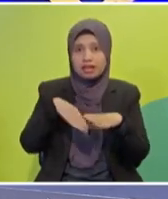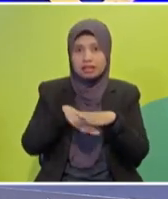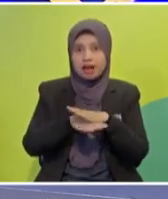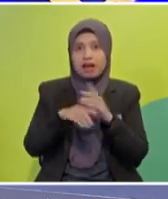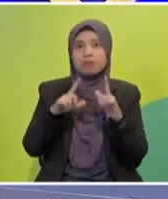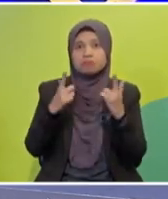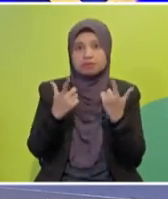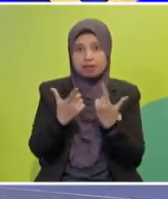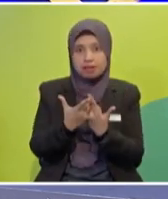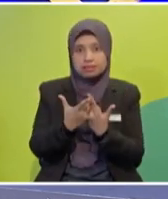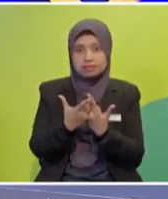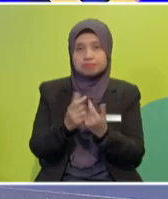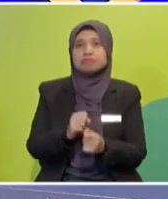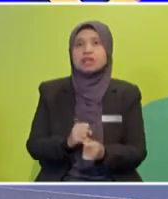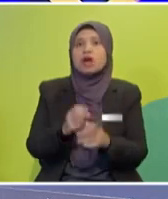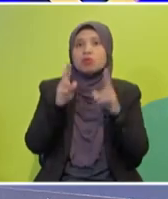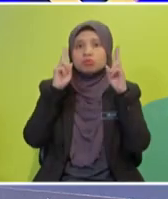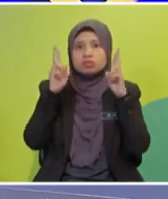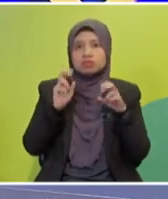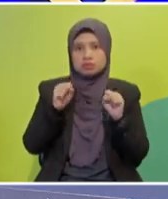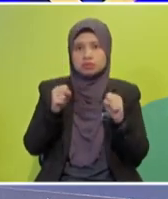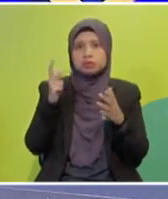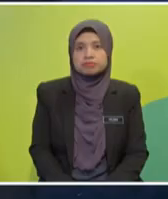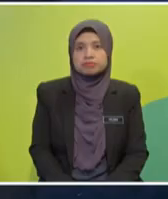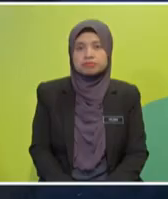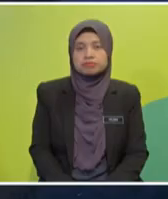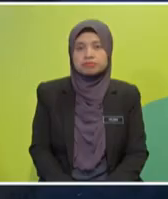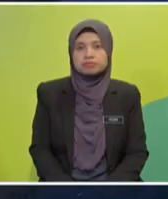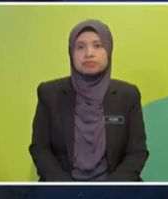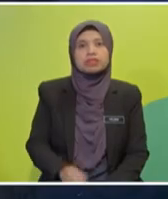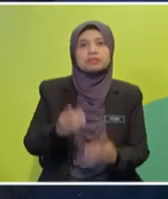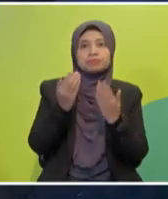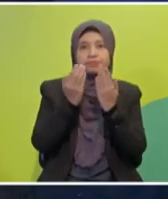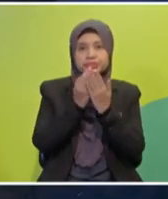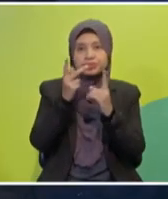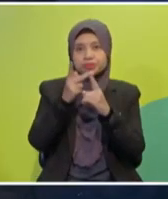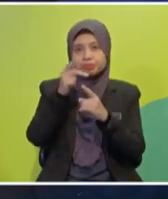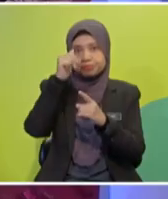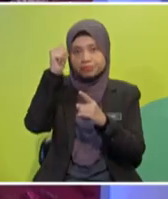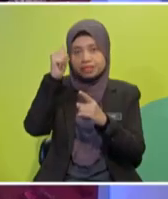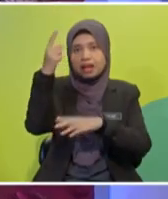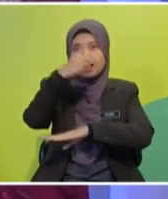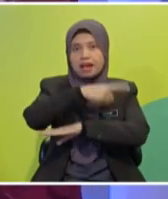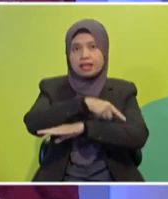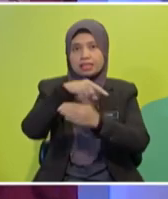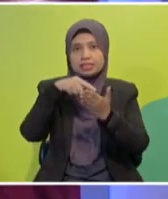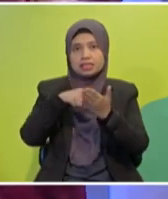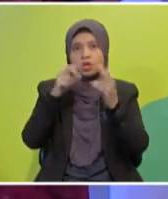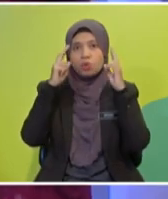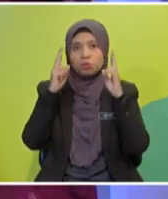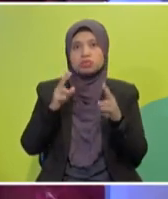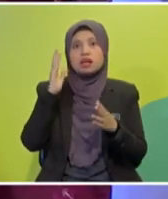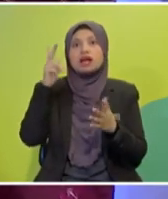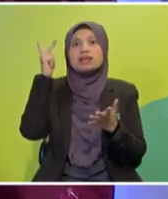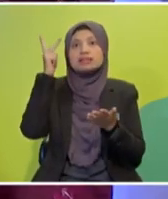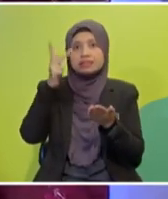hari ini. Mungkin Cikgu boleh, Ustazah boleh perkenalkan murid-murid kita? Okey, alhamdulillah hari ini Ustazah akan memperkenalkan murid-murid yang